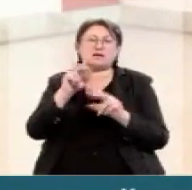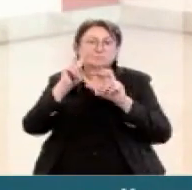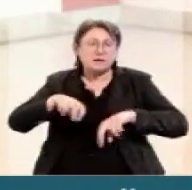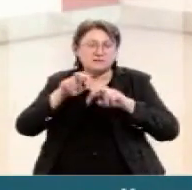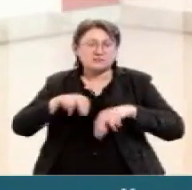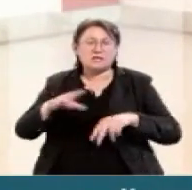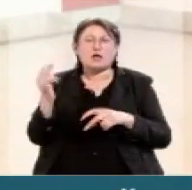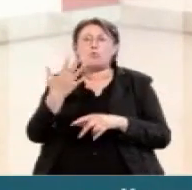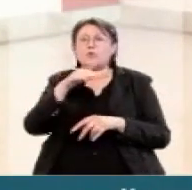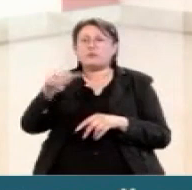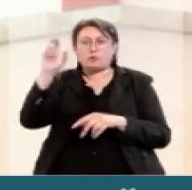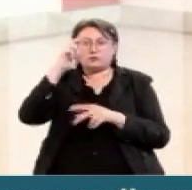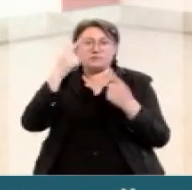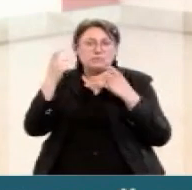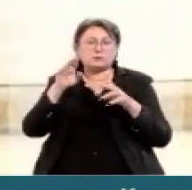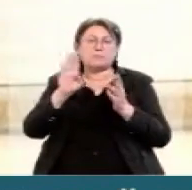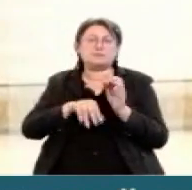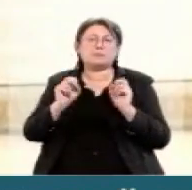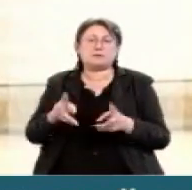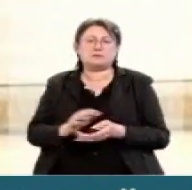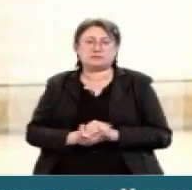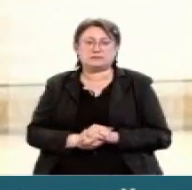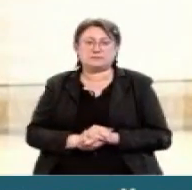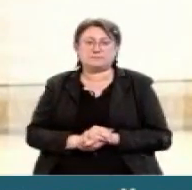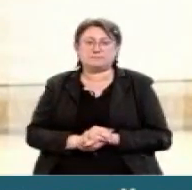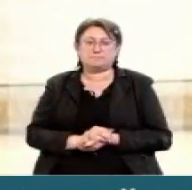А на каком уровне государственная информационная